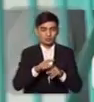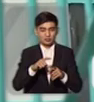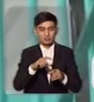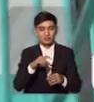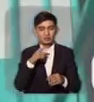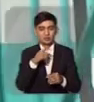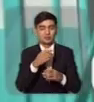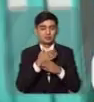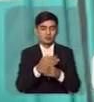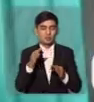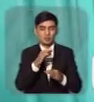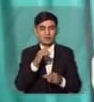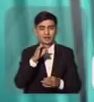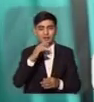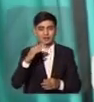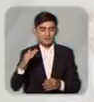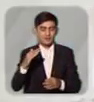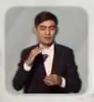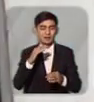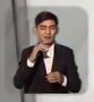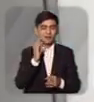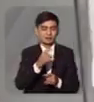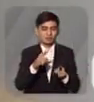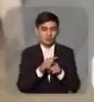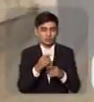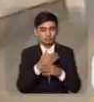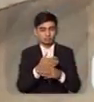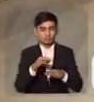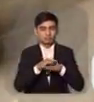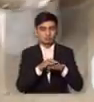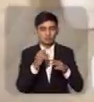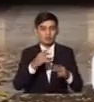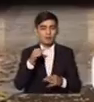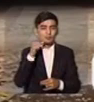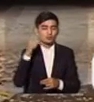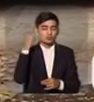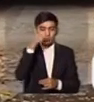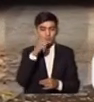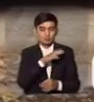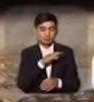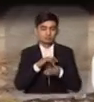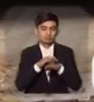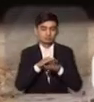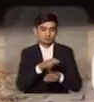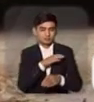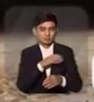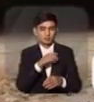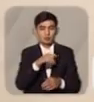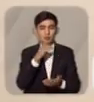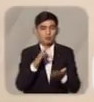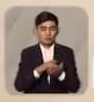семье отказали в услугах инватакси. Хотя весь прошлый год мальчика возила машина от фонда поддержки парализованных граждан